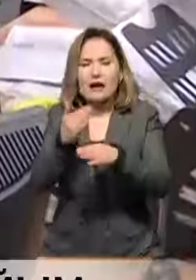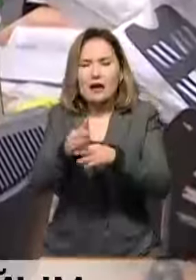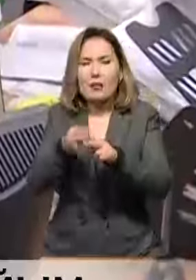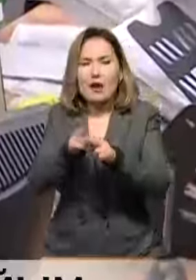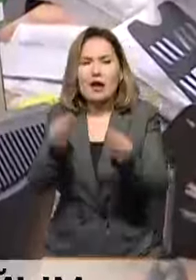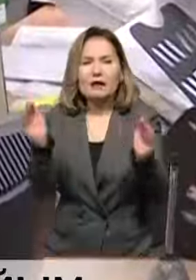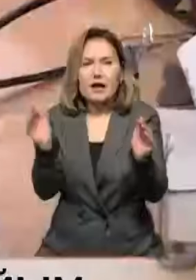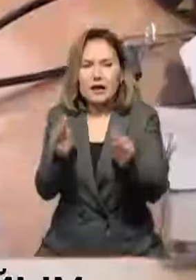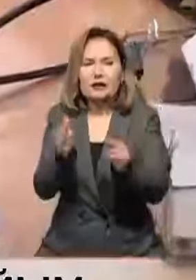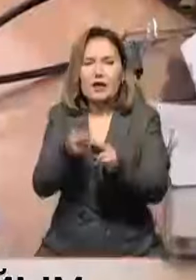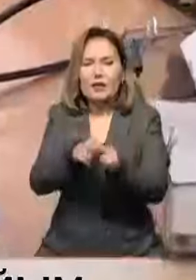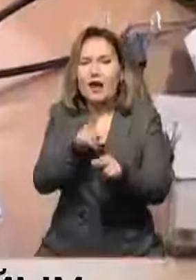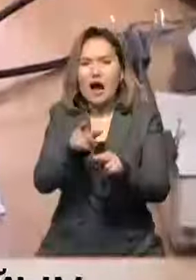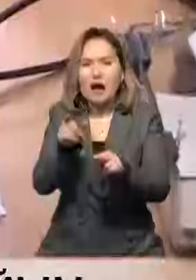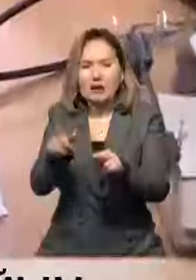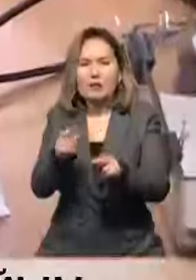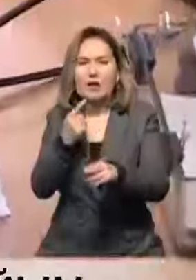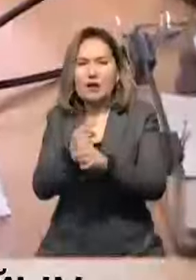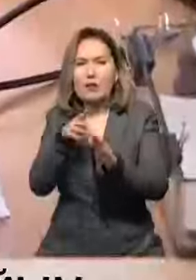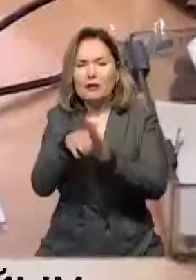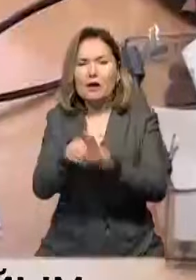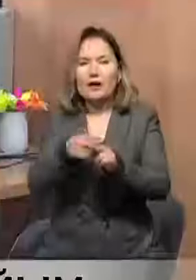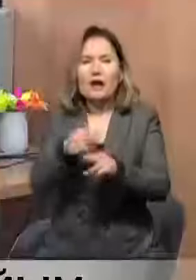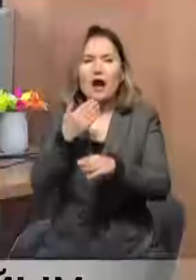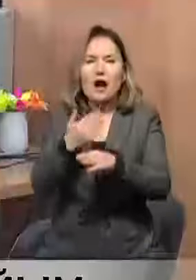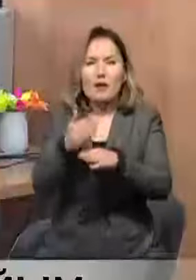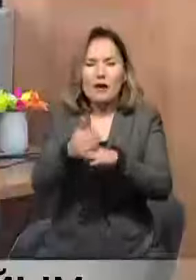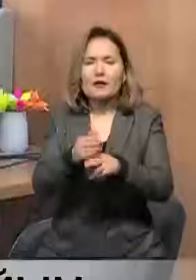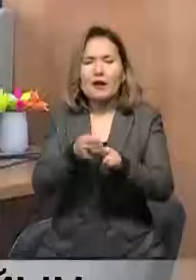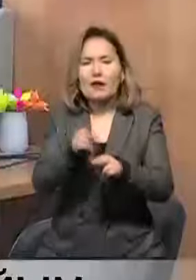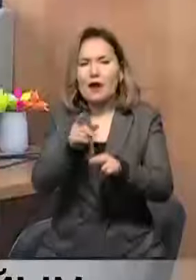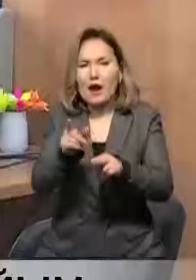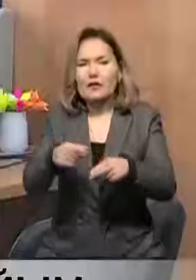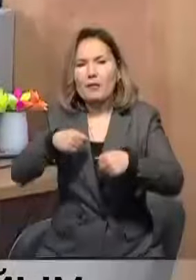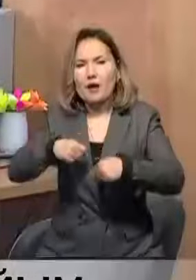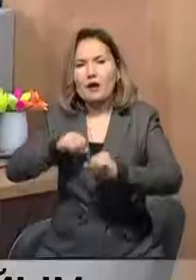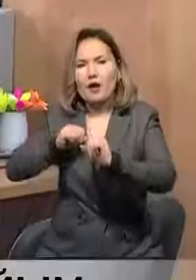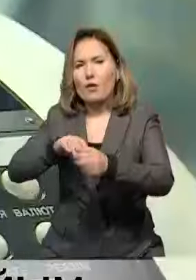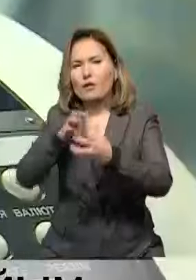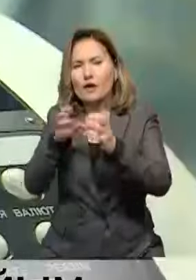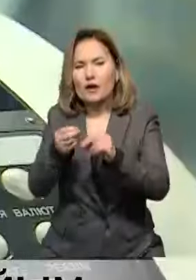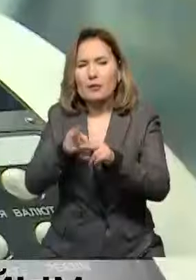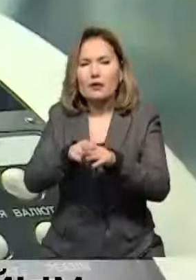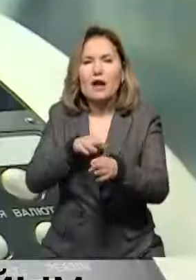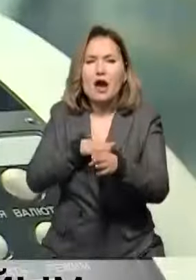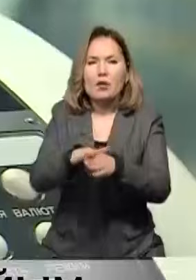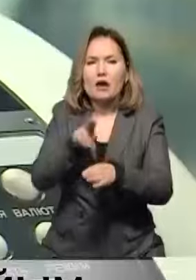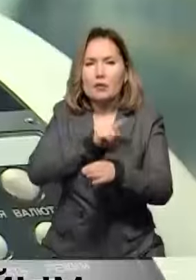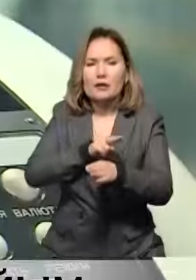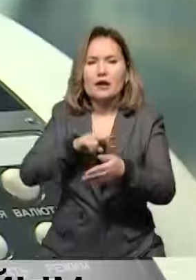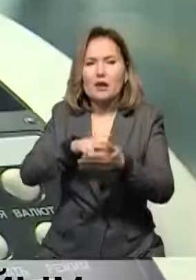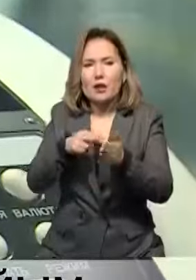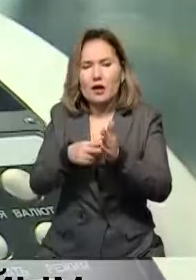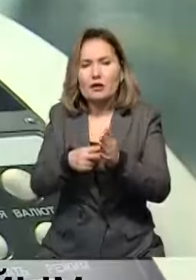заң Сенатта бірінші оқылымда қаралды. Құжат қарыз алушылардың құқықтарын қорғау, қаржы нарығын реттеу және атқарушылық іс